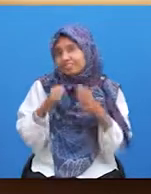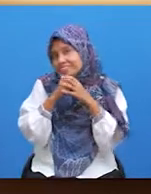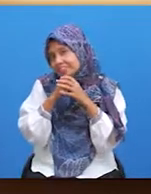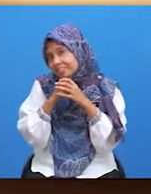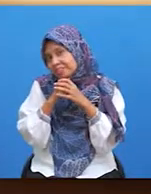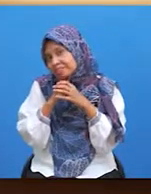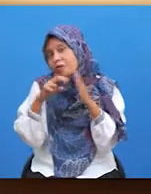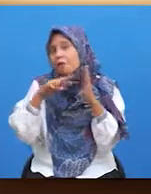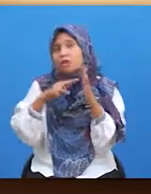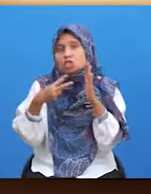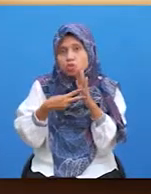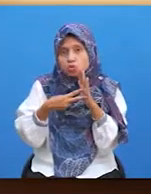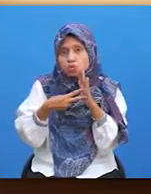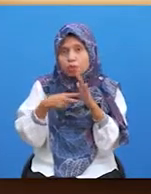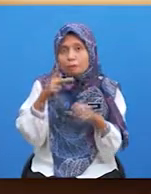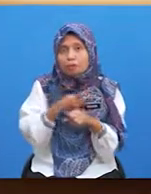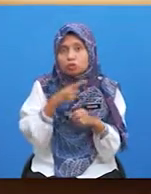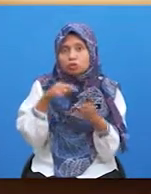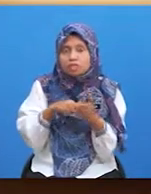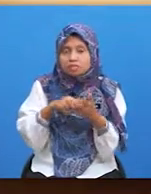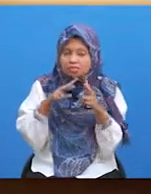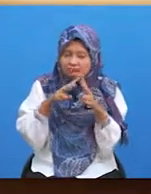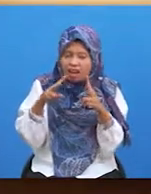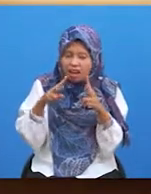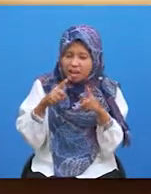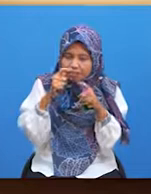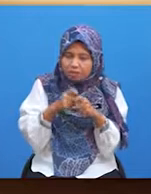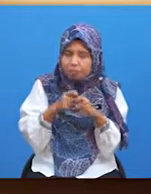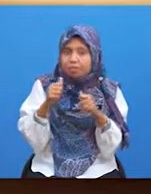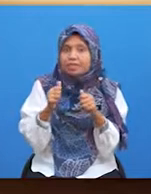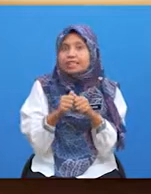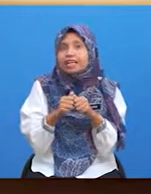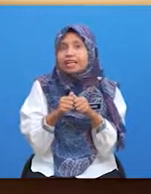Tahniah, maksud pantun ini sangat bertepatan dengan isu.